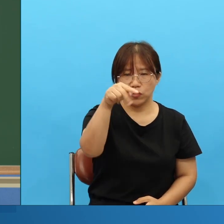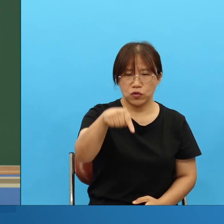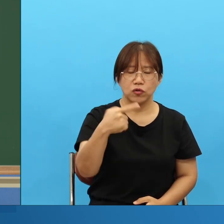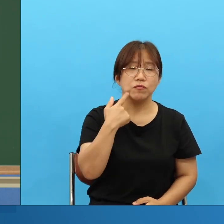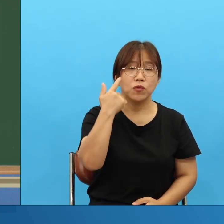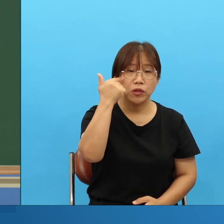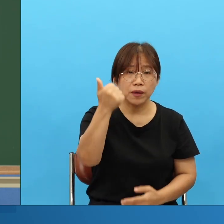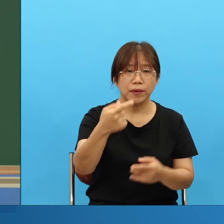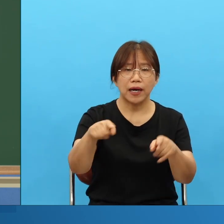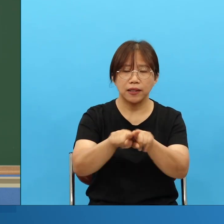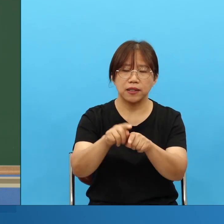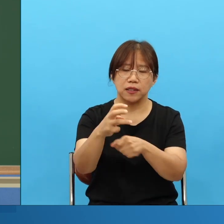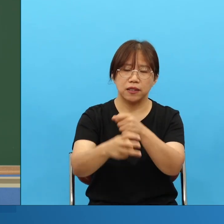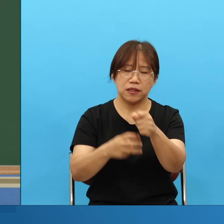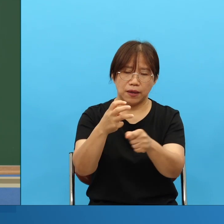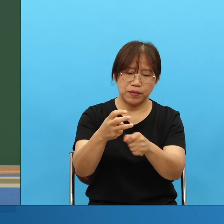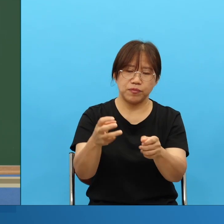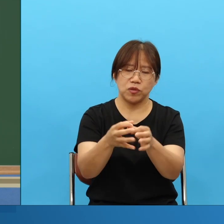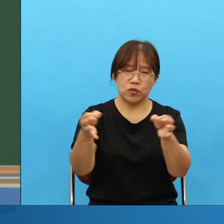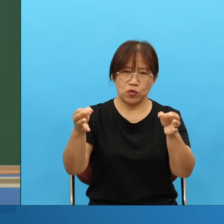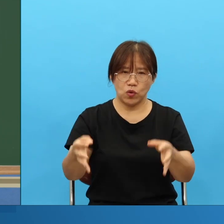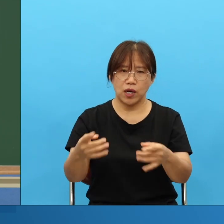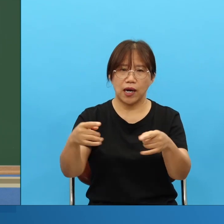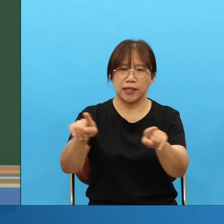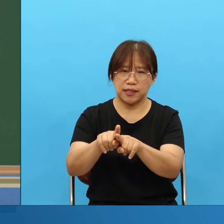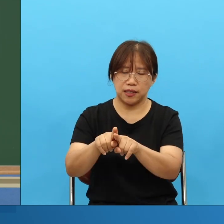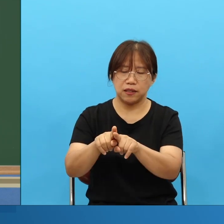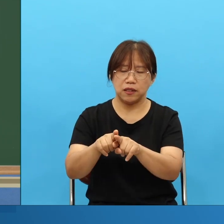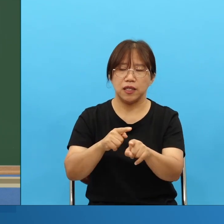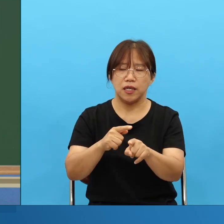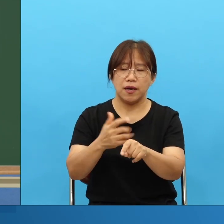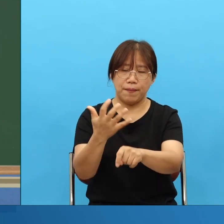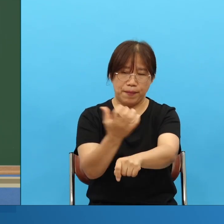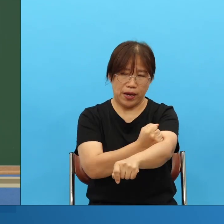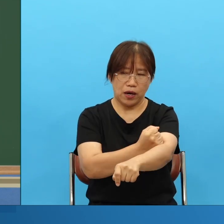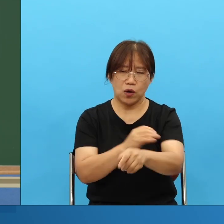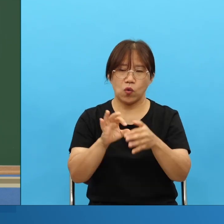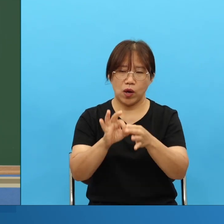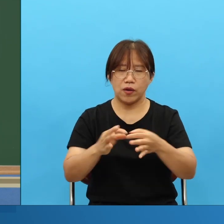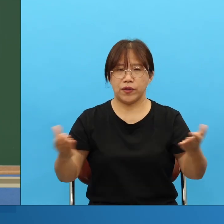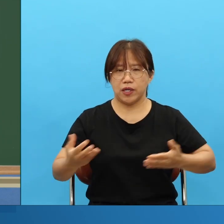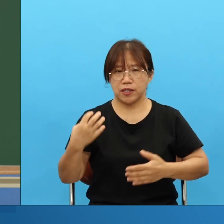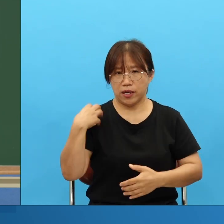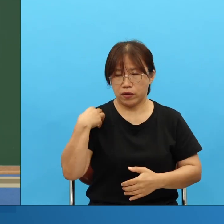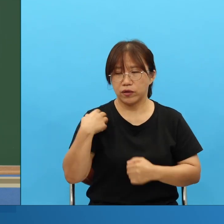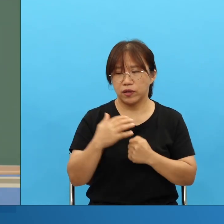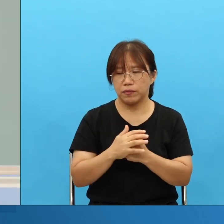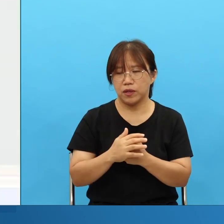가까이 이 일을 처음부터 계속 같이 했으니까. 다음.